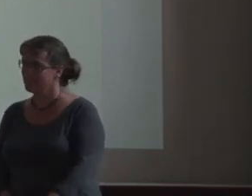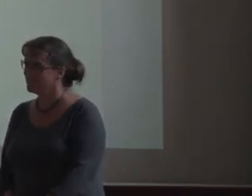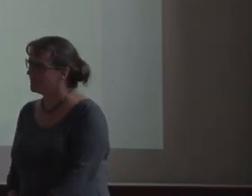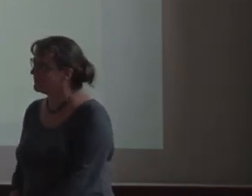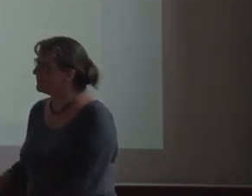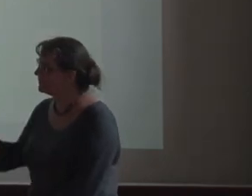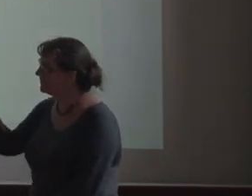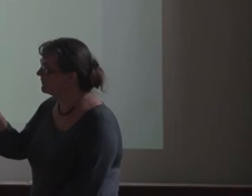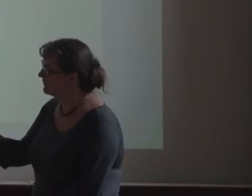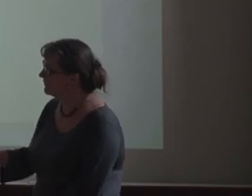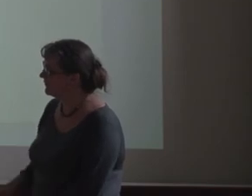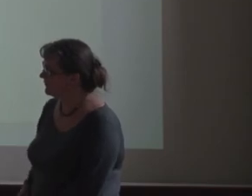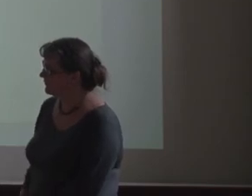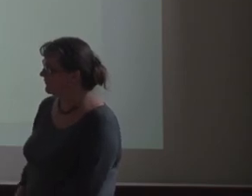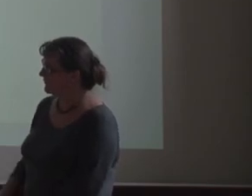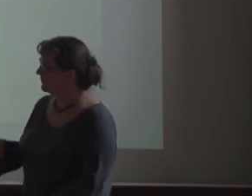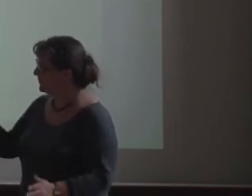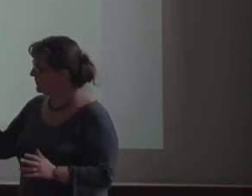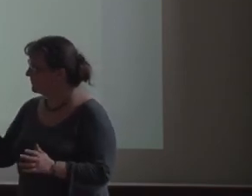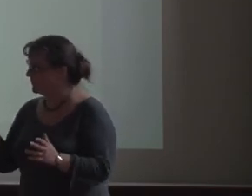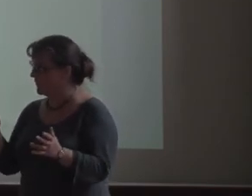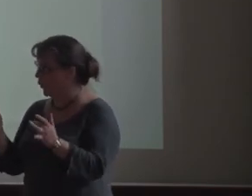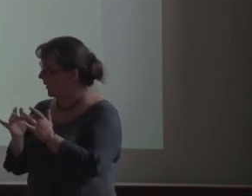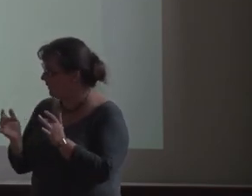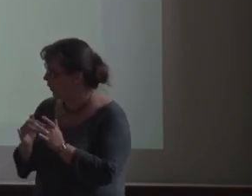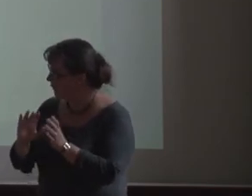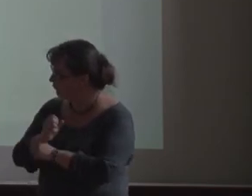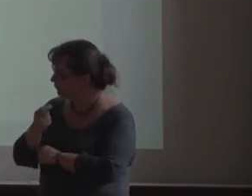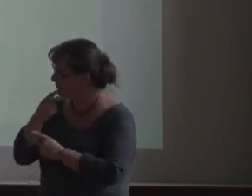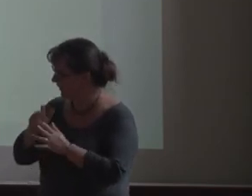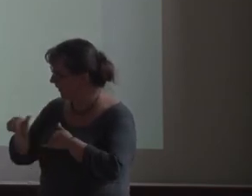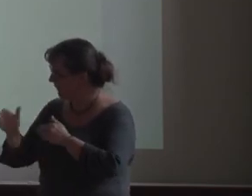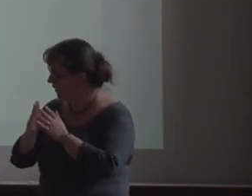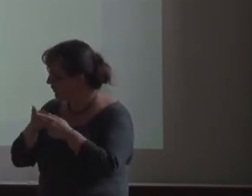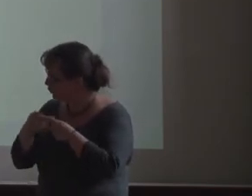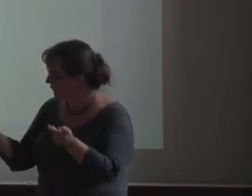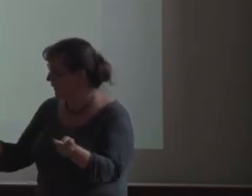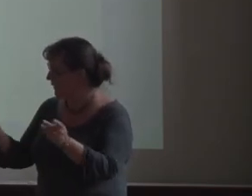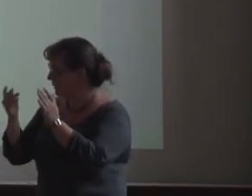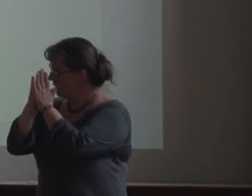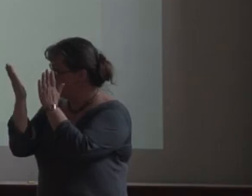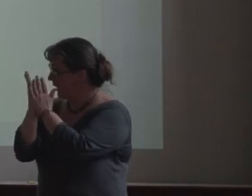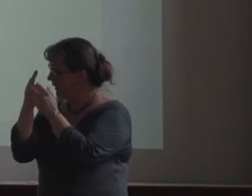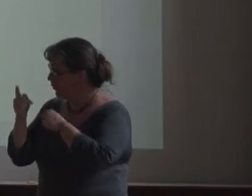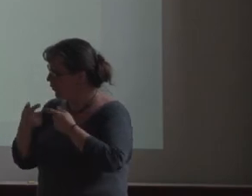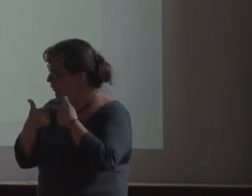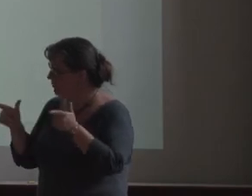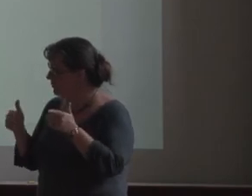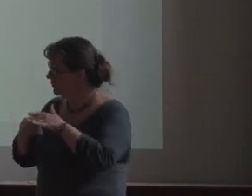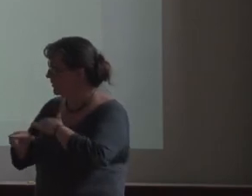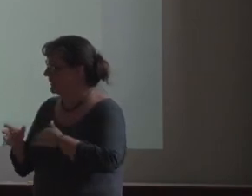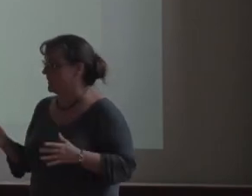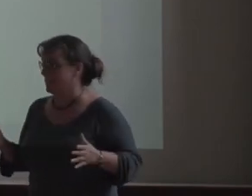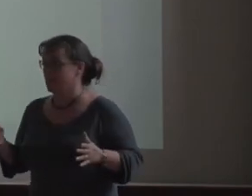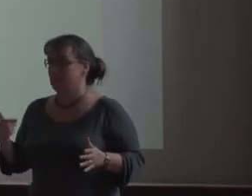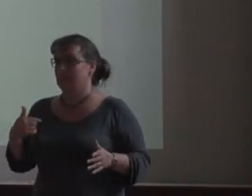Oui. Est-ce que vous allez publier les connecteurs sous forme de librairie open source ? Alors, la question, c'est est-ce qu'on peut publier